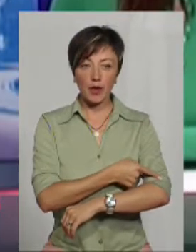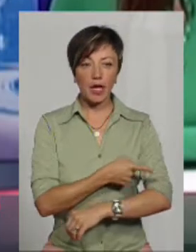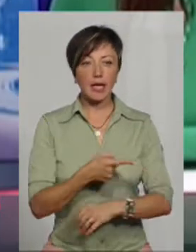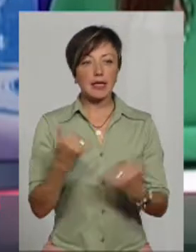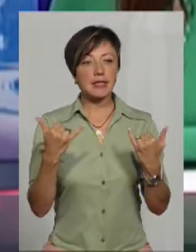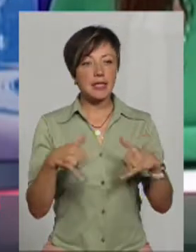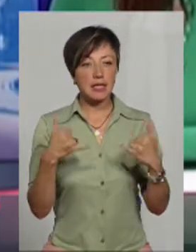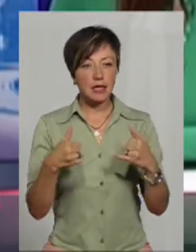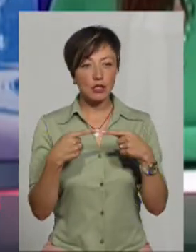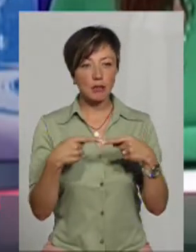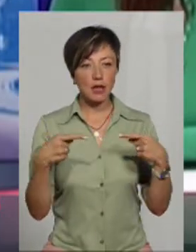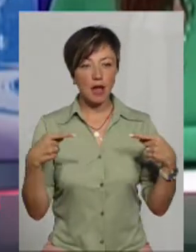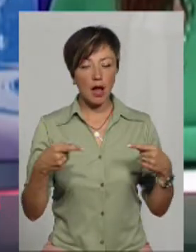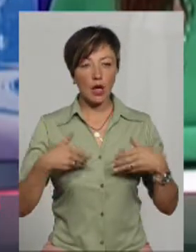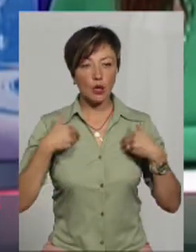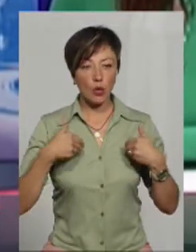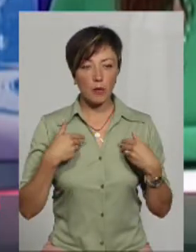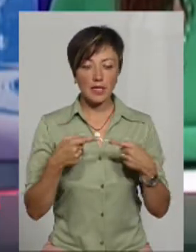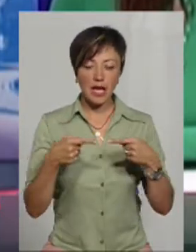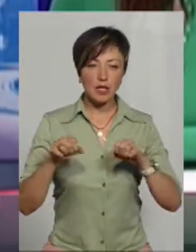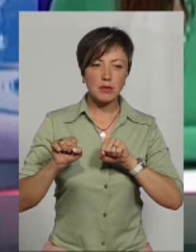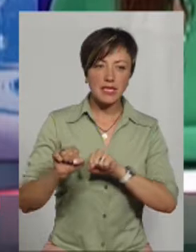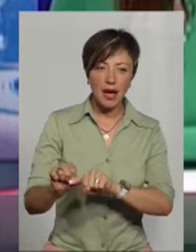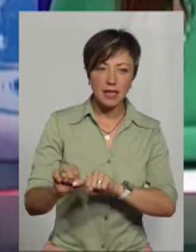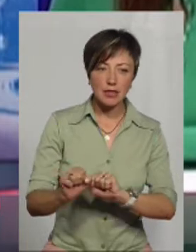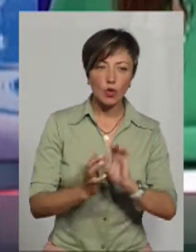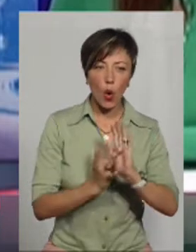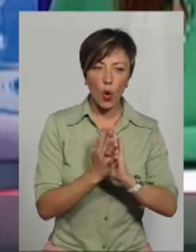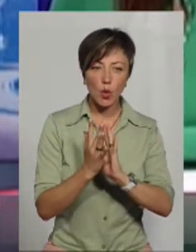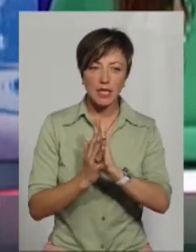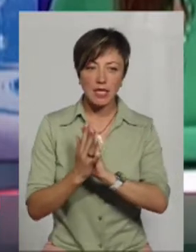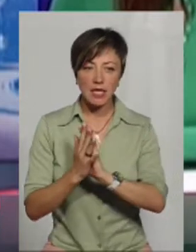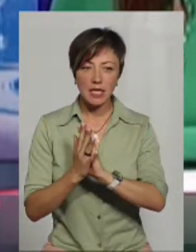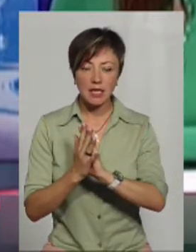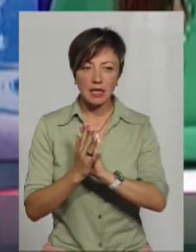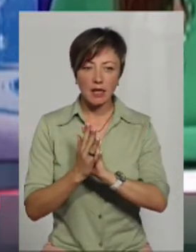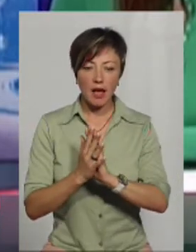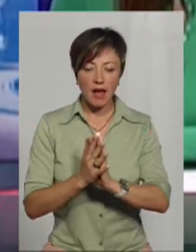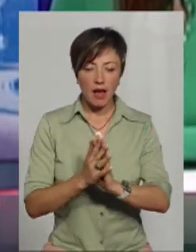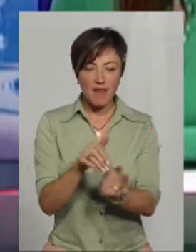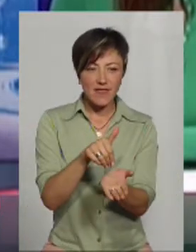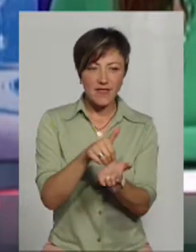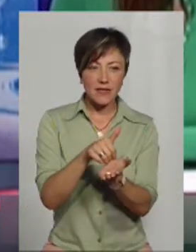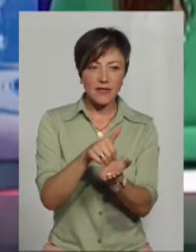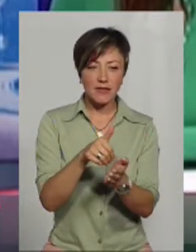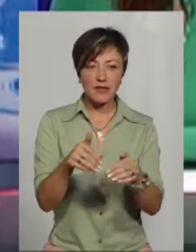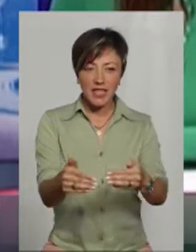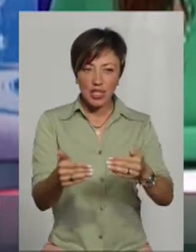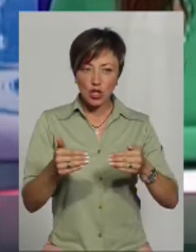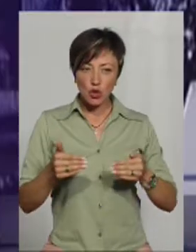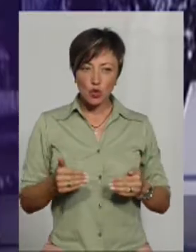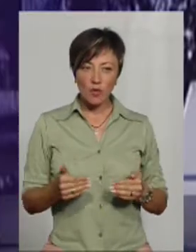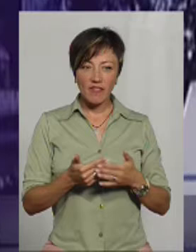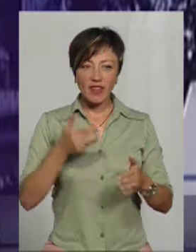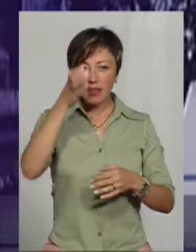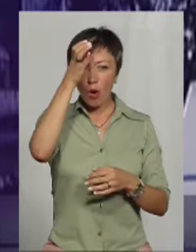синтетичні мінеральні добрива, засоби захисту рослин, відійшовши від науково обґрунтованої